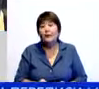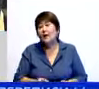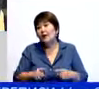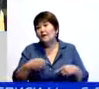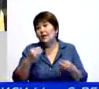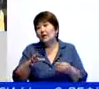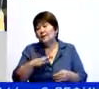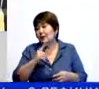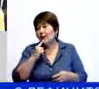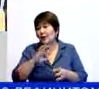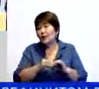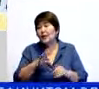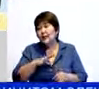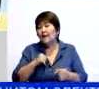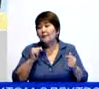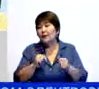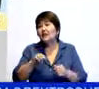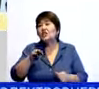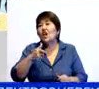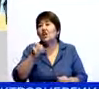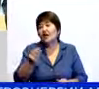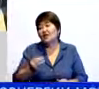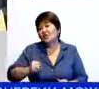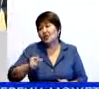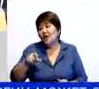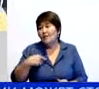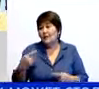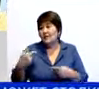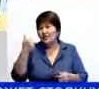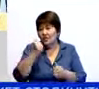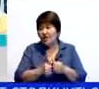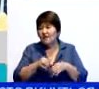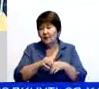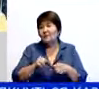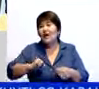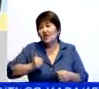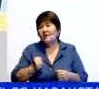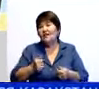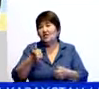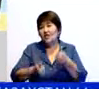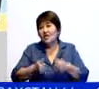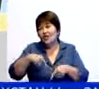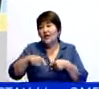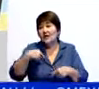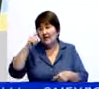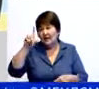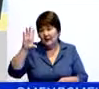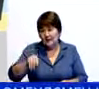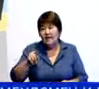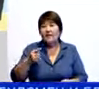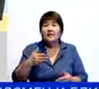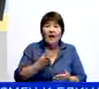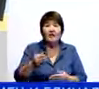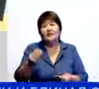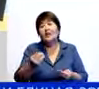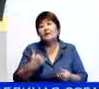Финальная игра была сложной. Нам противостояли жалагашские коллеги. Мы с ними часто проводим товарищеские игры, знаем их потенциал, тактику игры. На